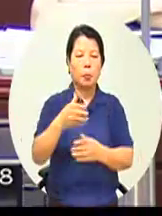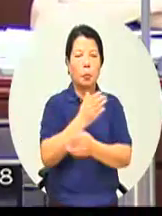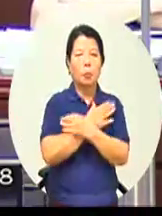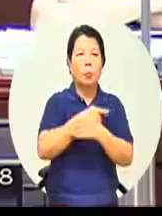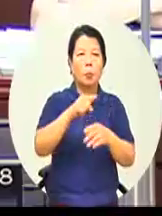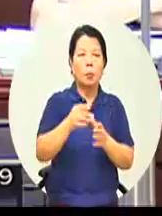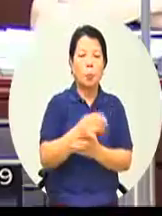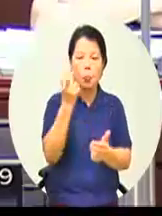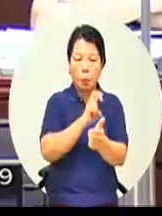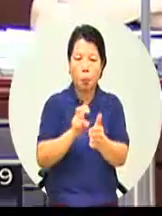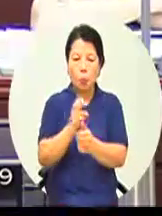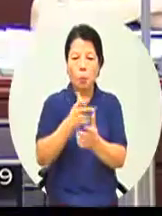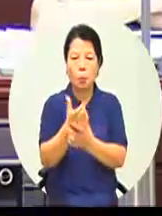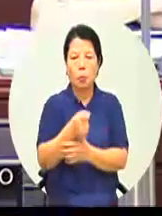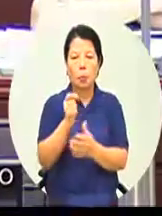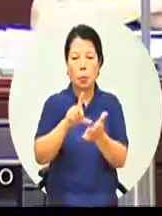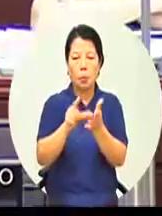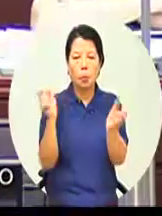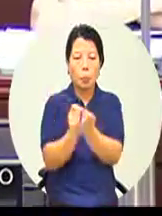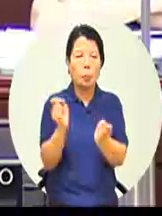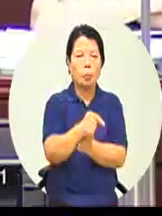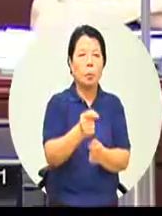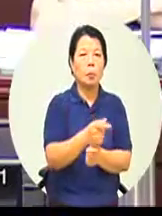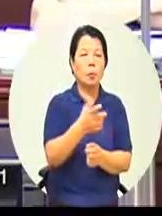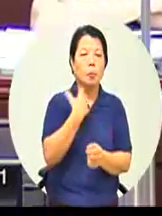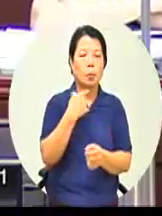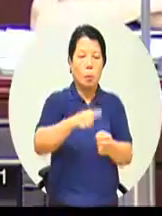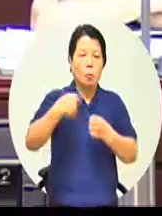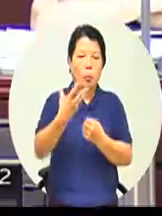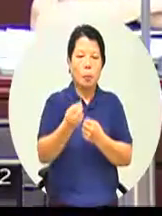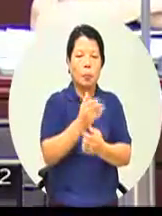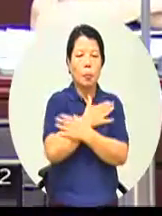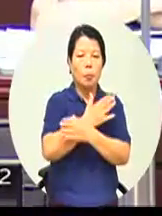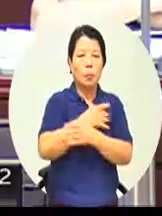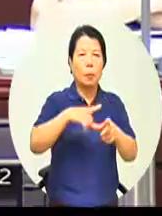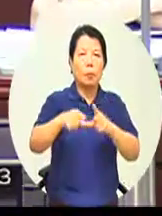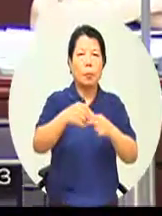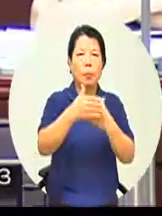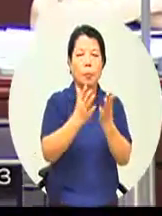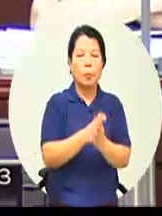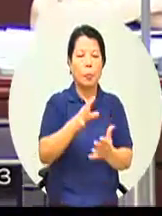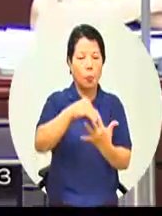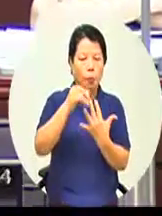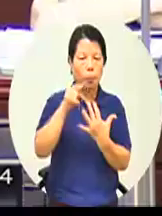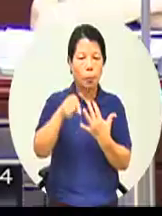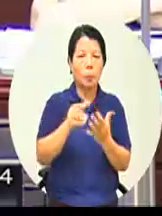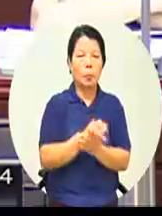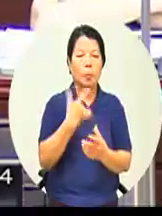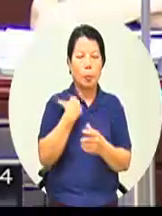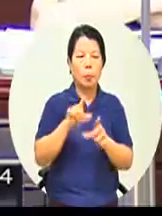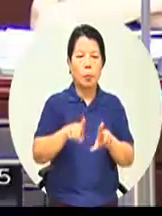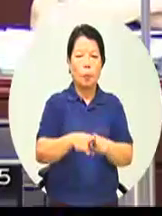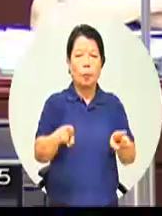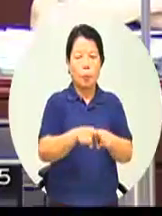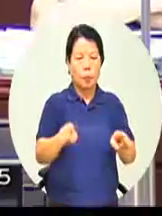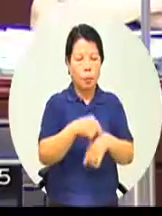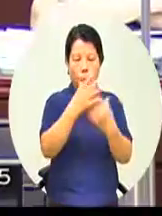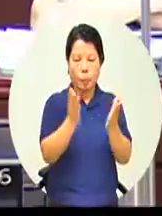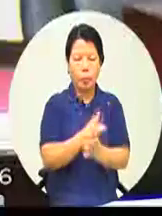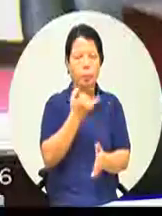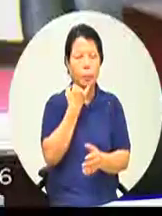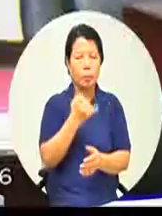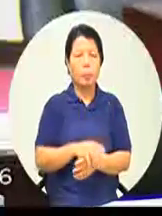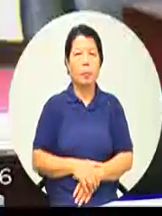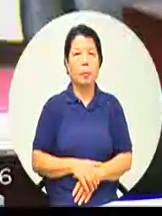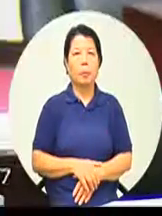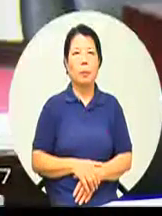没有那么长，所以非盈利可能也是一个很好的选择，但是主要就是让它能够普及化。 是，局长，这个普